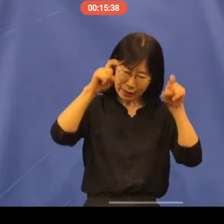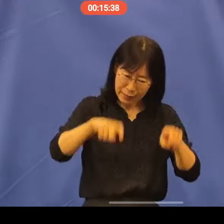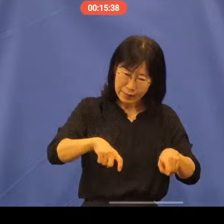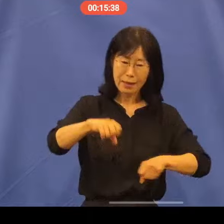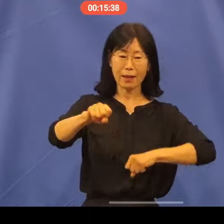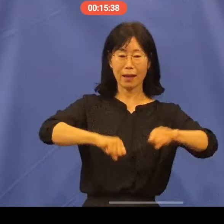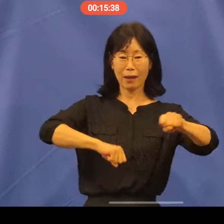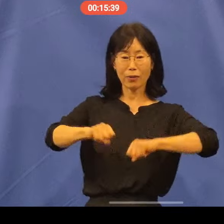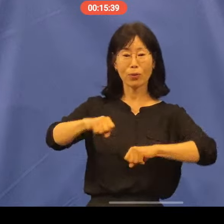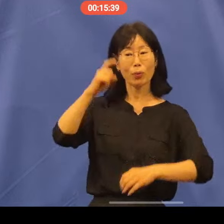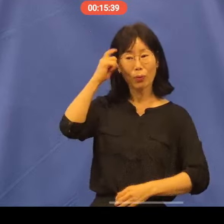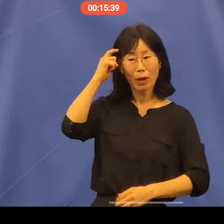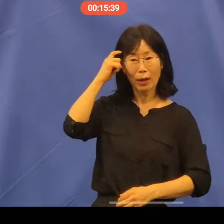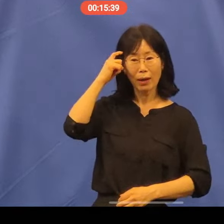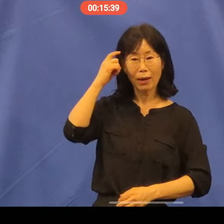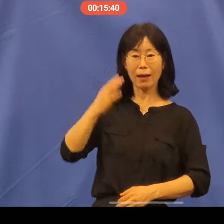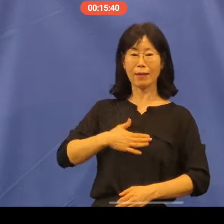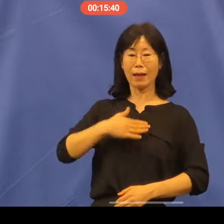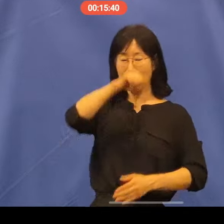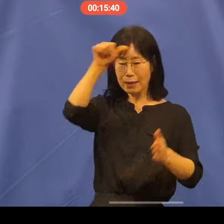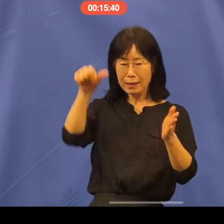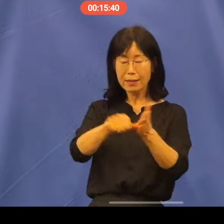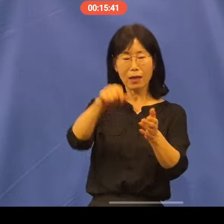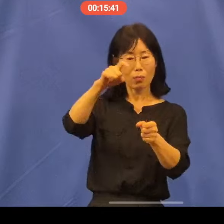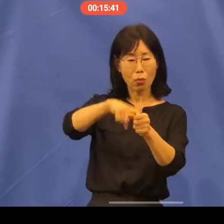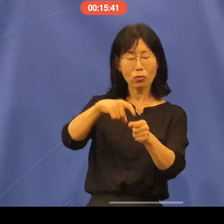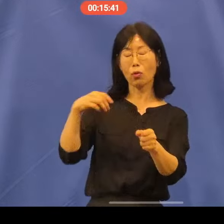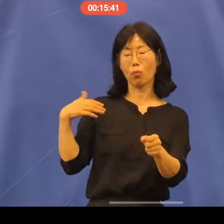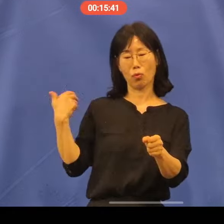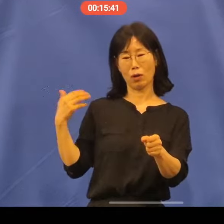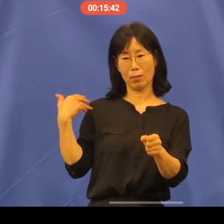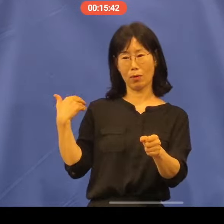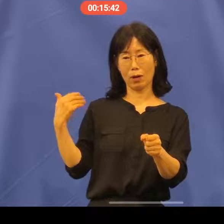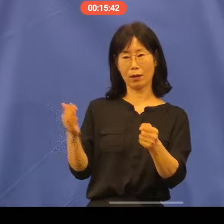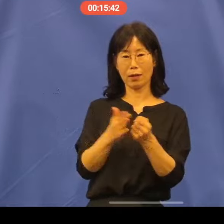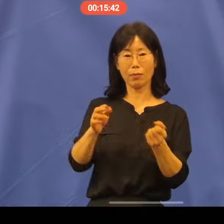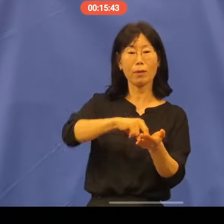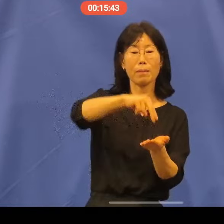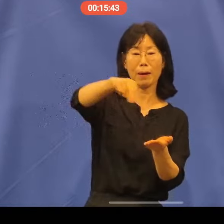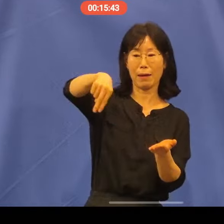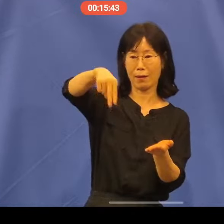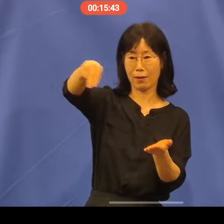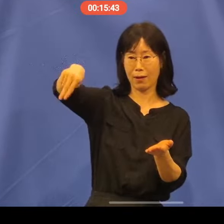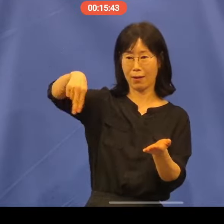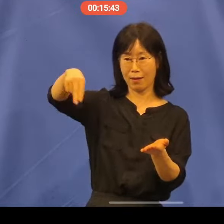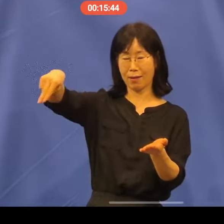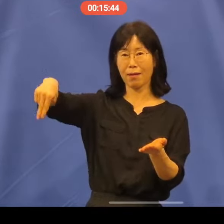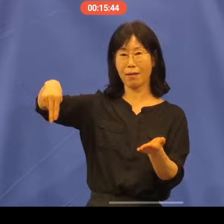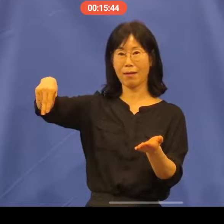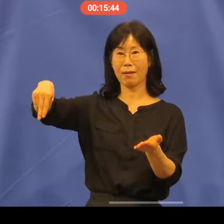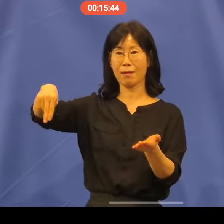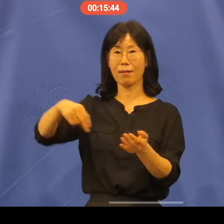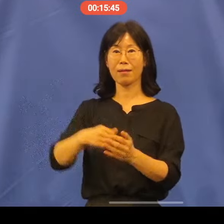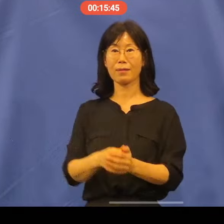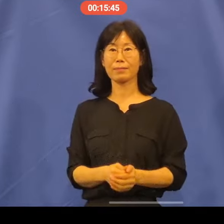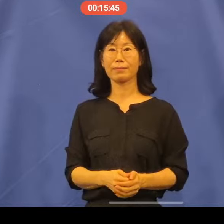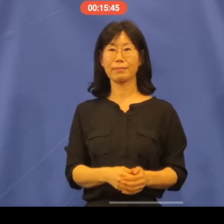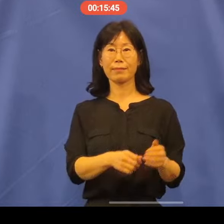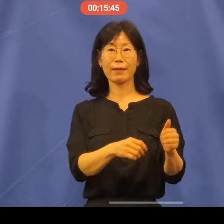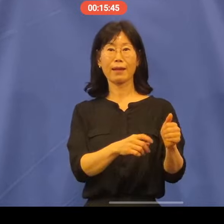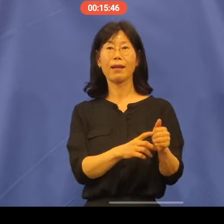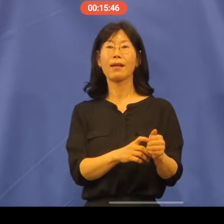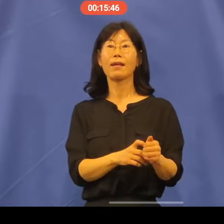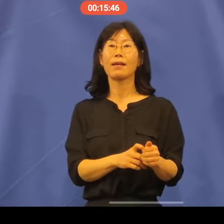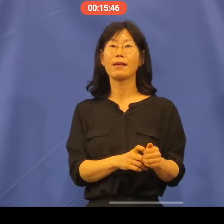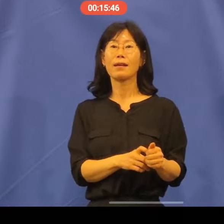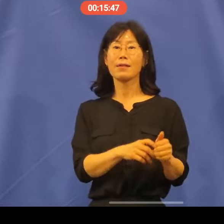왜 존재하는지에 대한 궁극적인 목적을 모르니까 이상한 행동을 하는 거예요. 그 사람이 사실은 나빠서 문제이기도